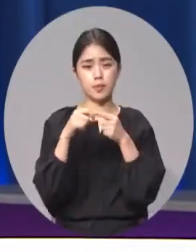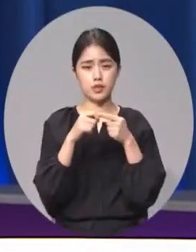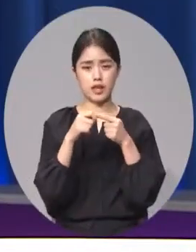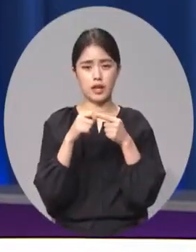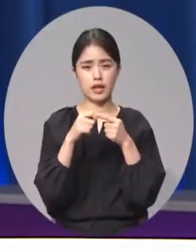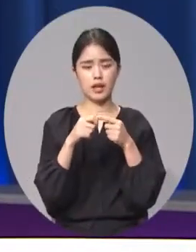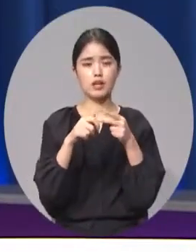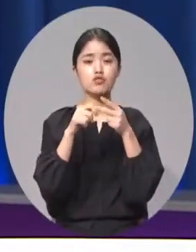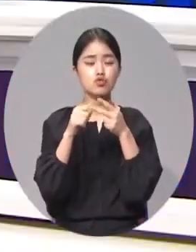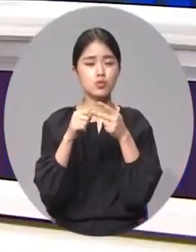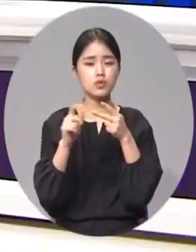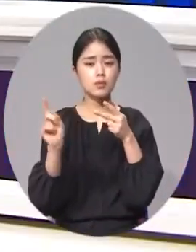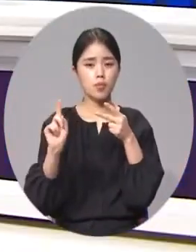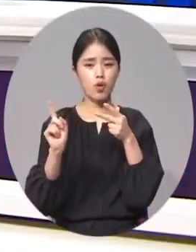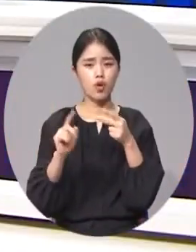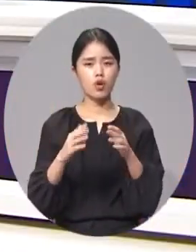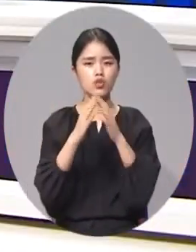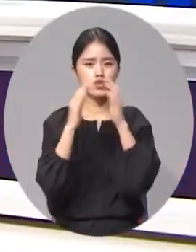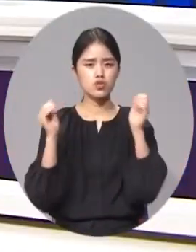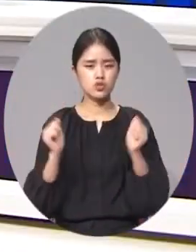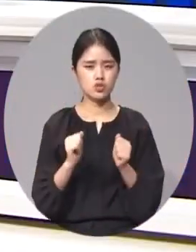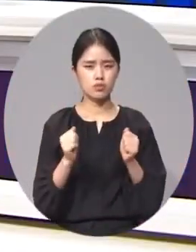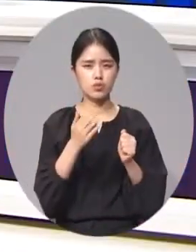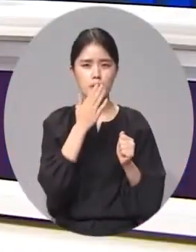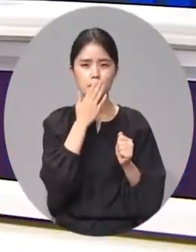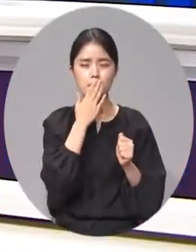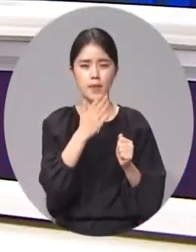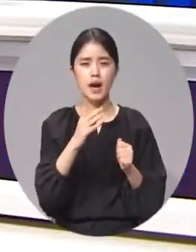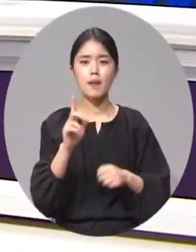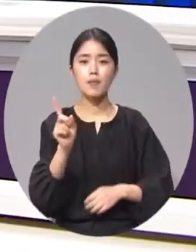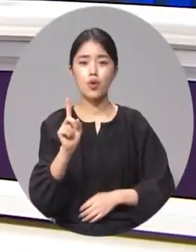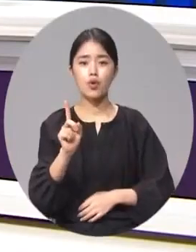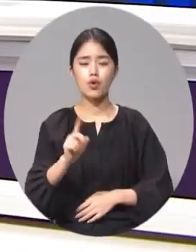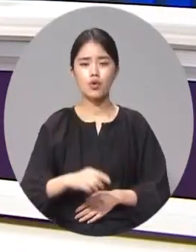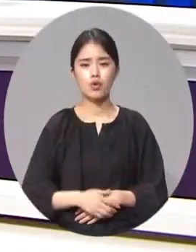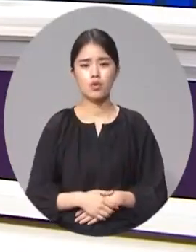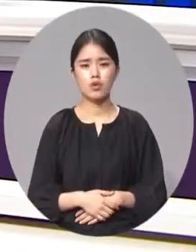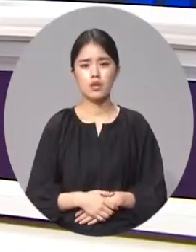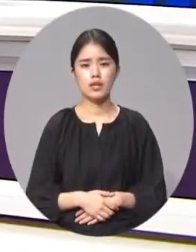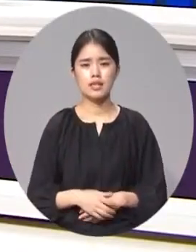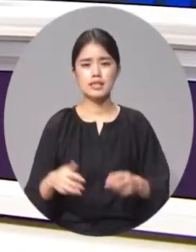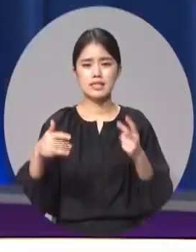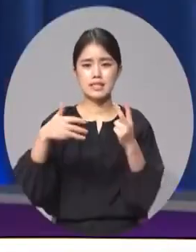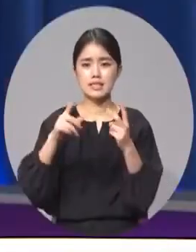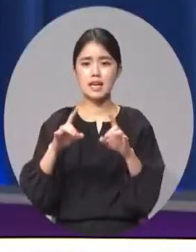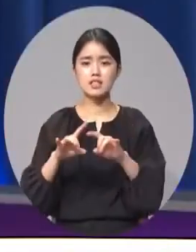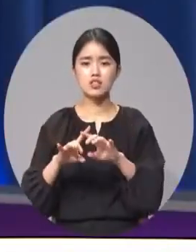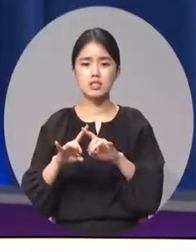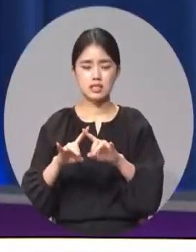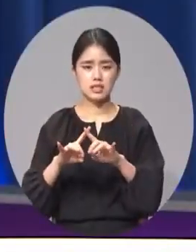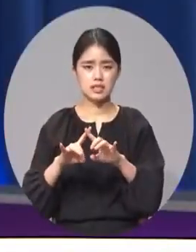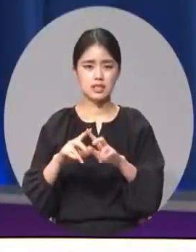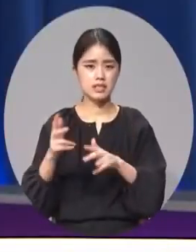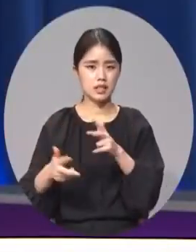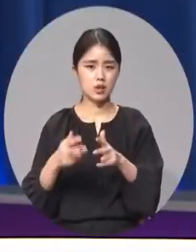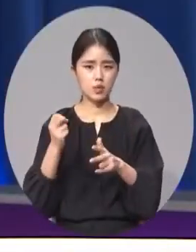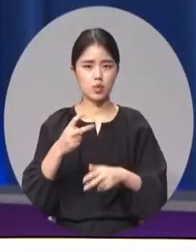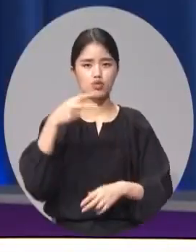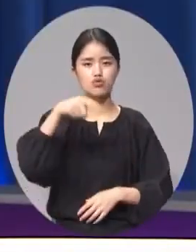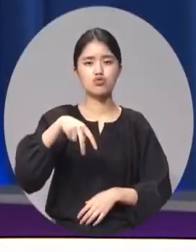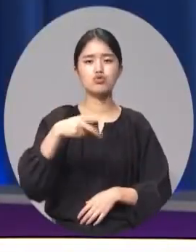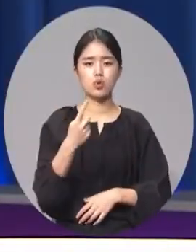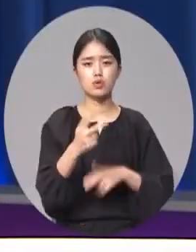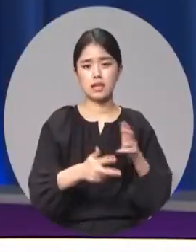그다음 또 두 번째로는 전북에서 가능성이 제일 많은 것이 2차전지 산업과 그리고 또 수사